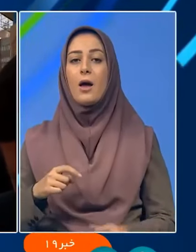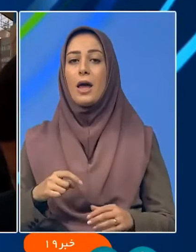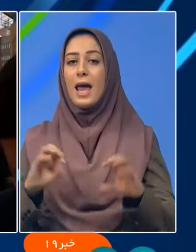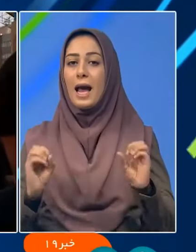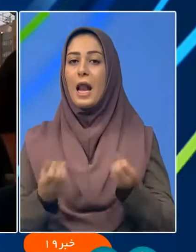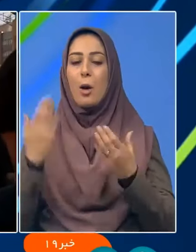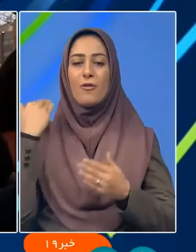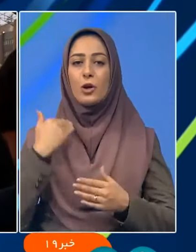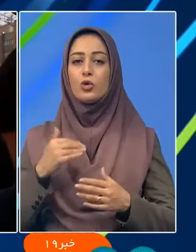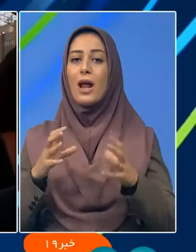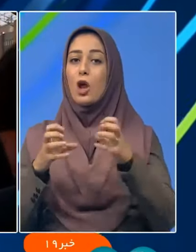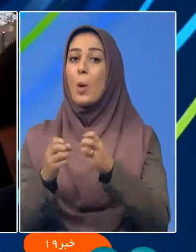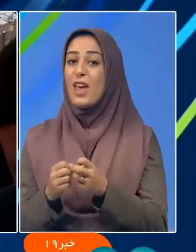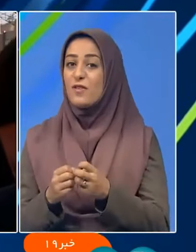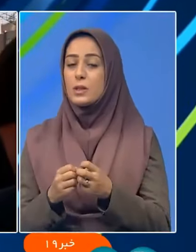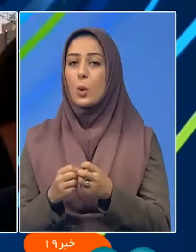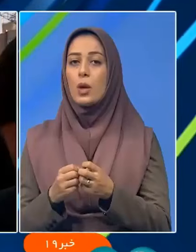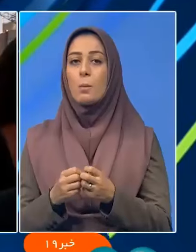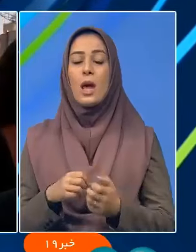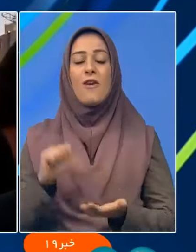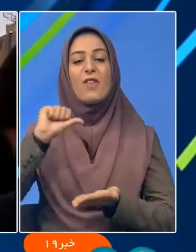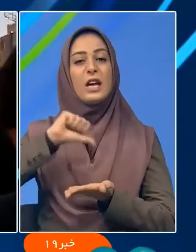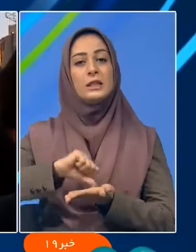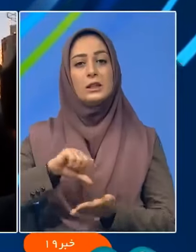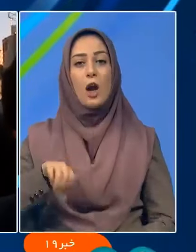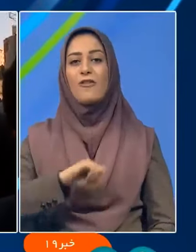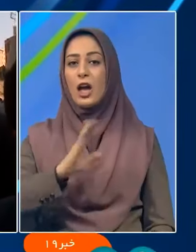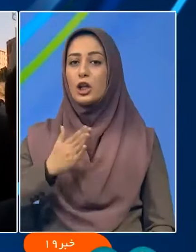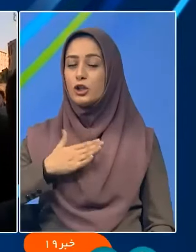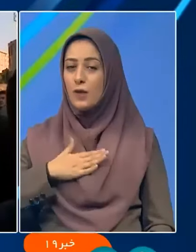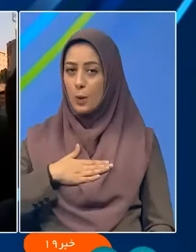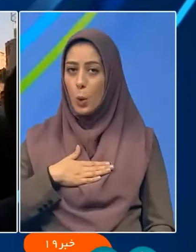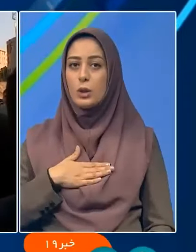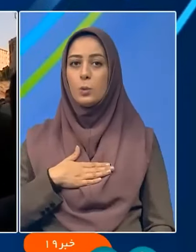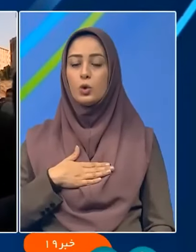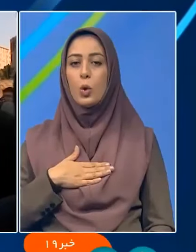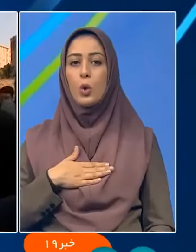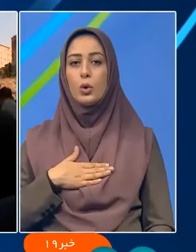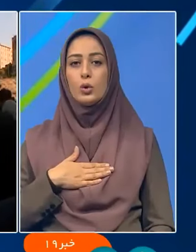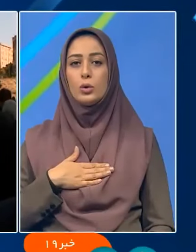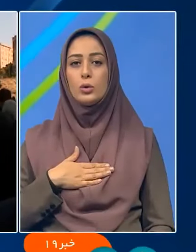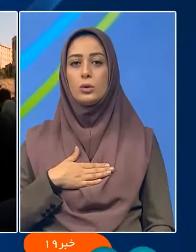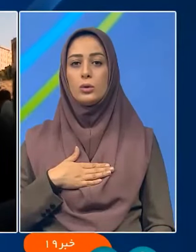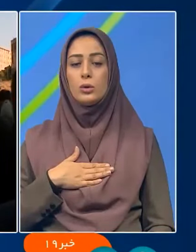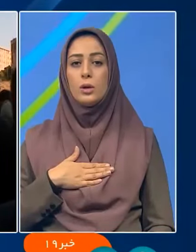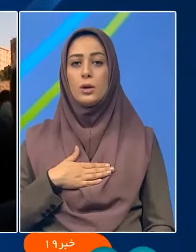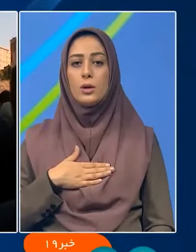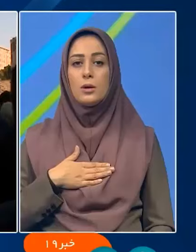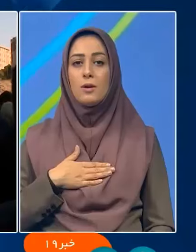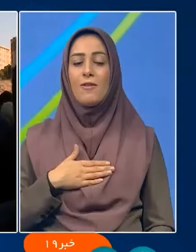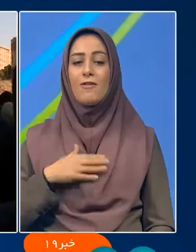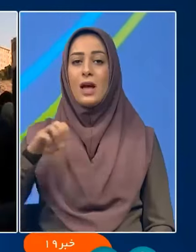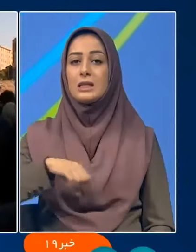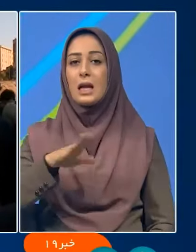شهدا. من نظرم یک وجب از خاکمون، یک وجب از خاک مقدس ایران و سرزمین‌های اسلامی